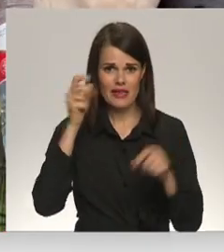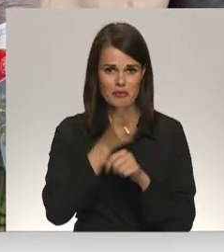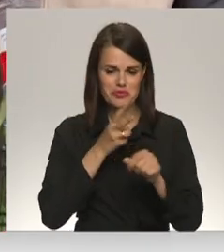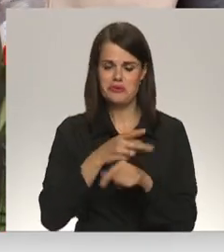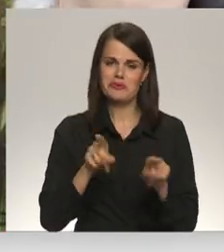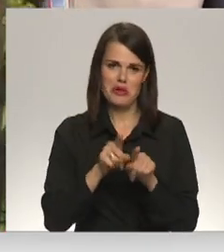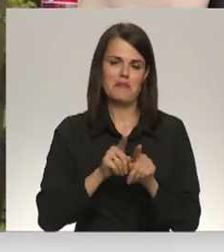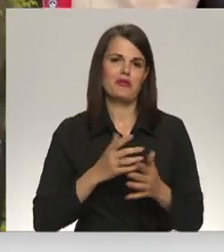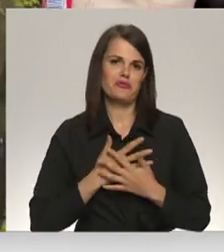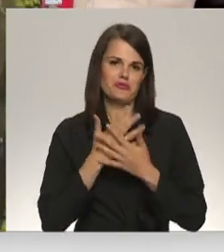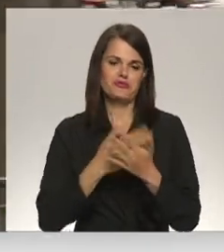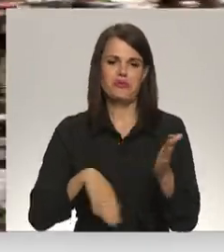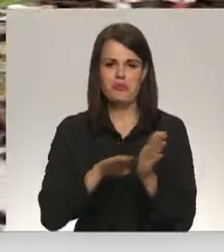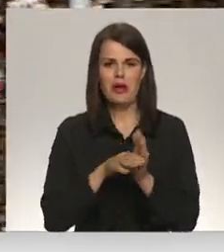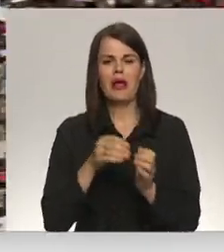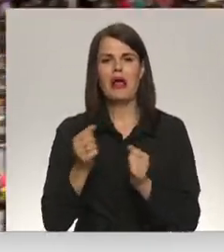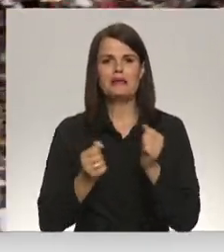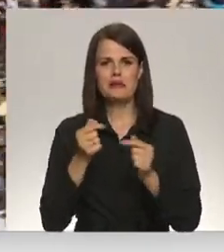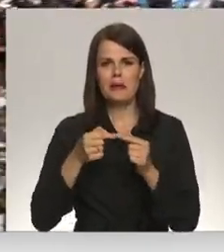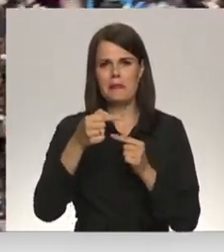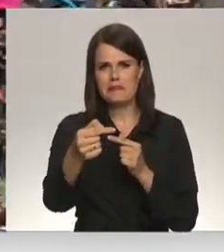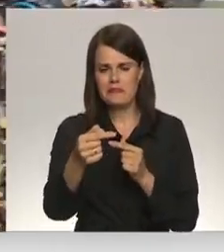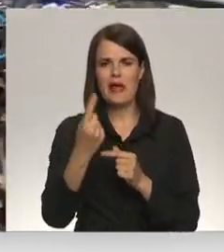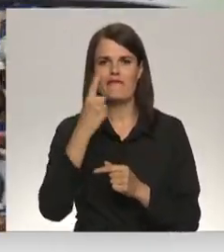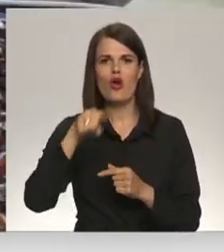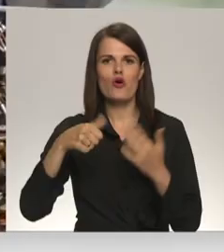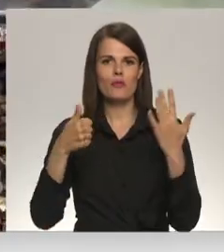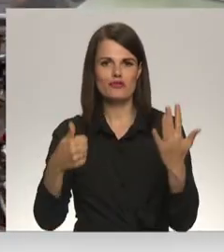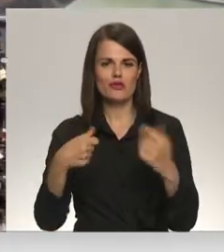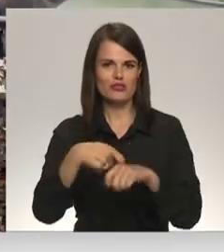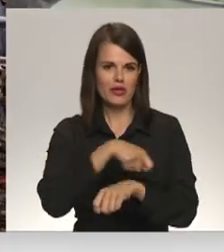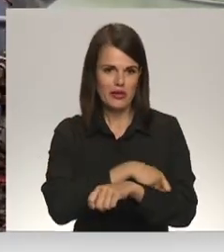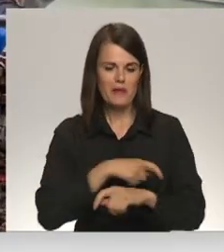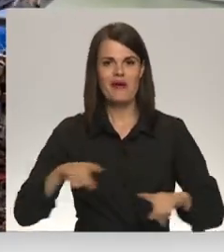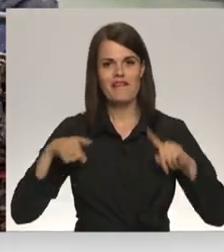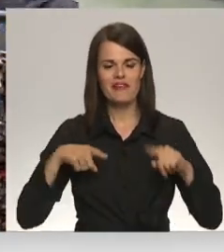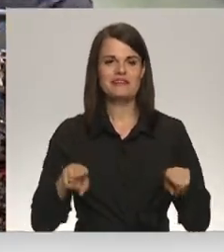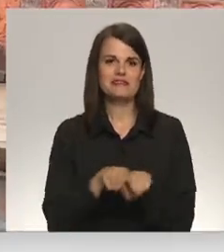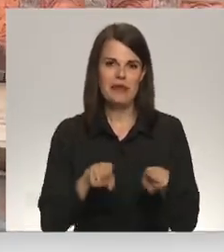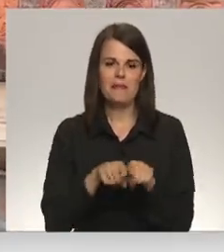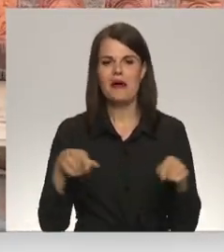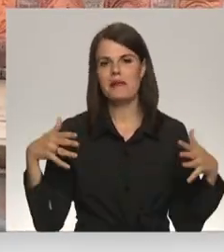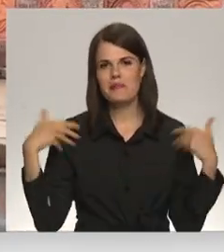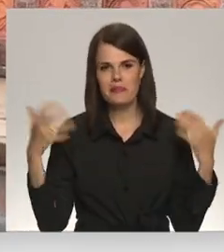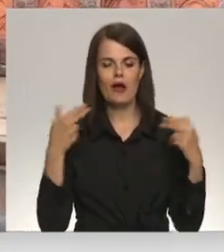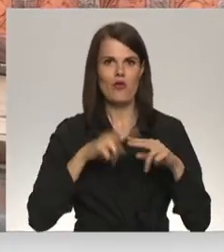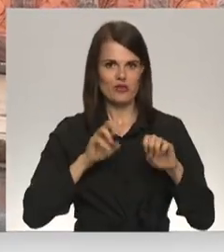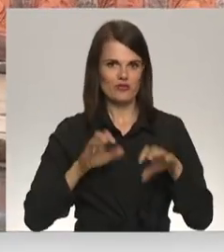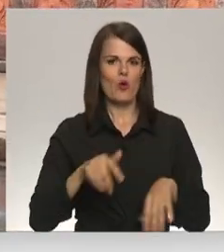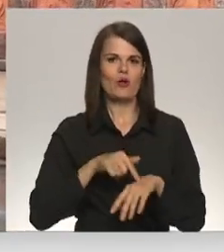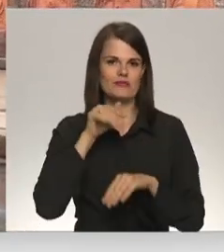dalību. Lai gan distance maza, tikai viena jūdze, jeb 1,6 km, finšēt ir prieks un možums saglabāšoties visu